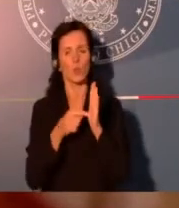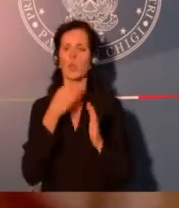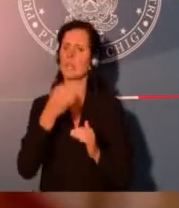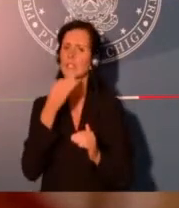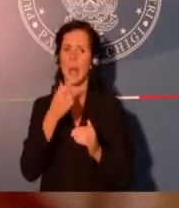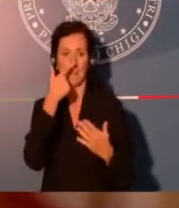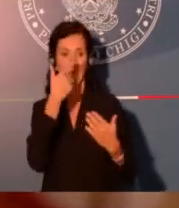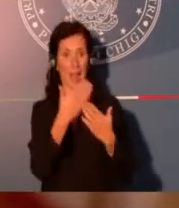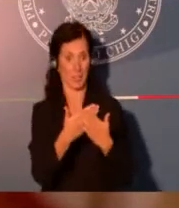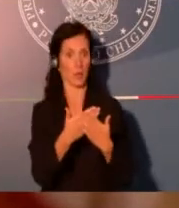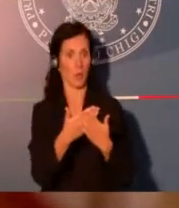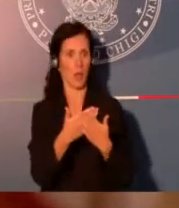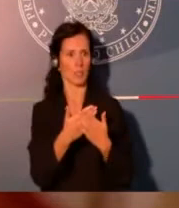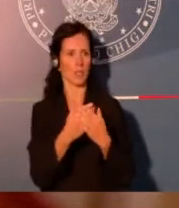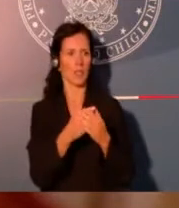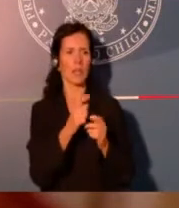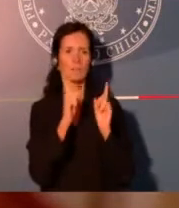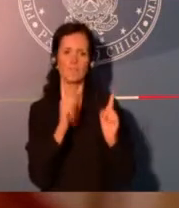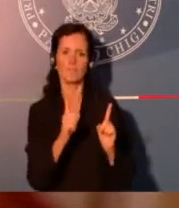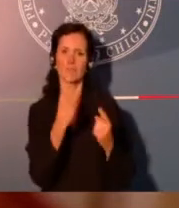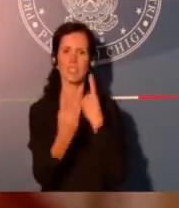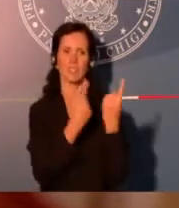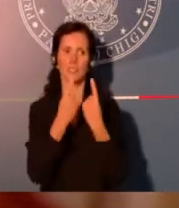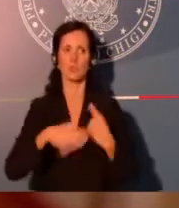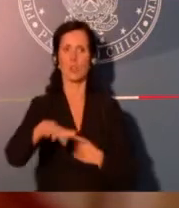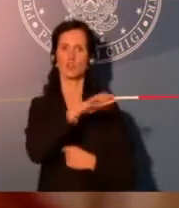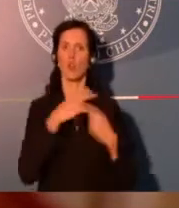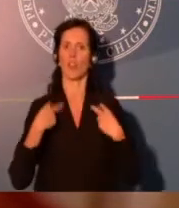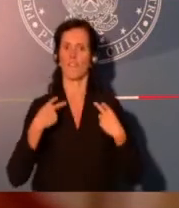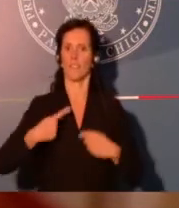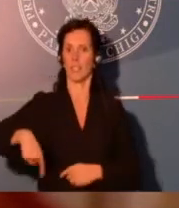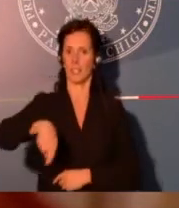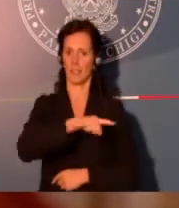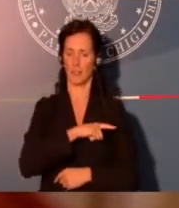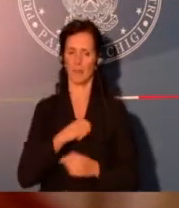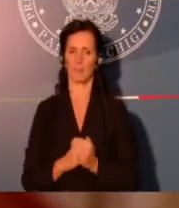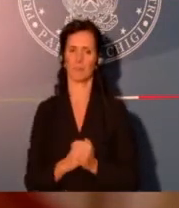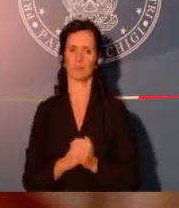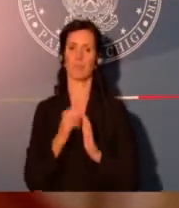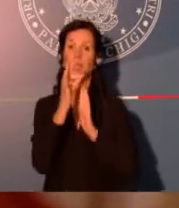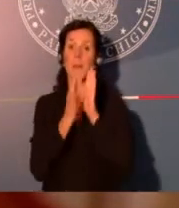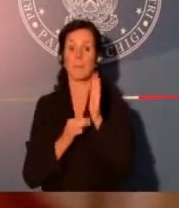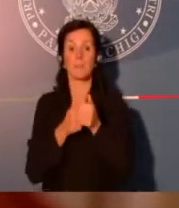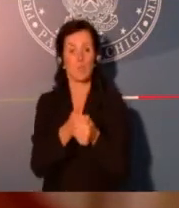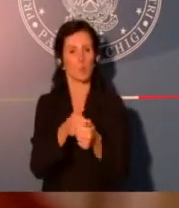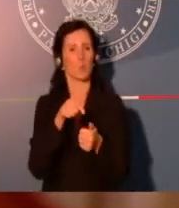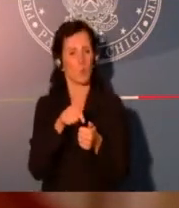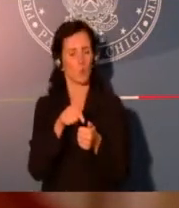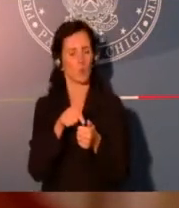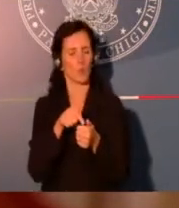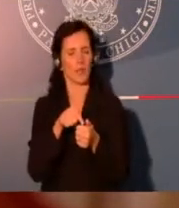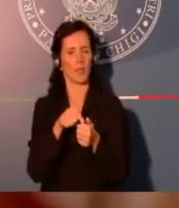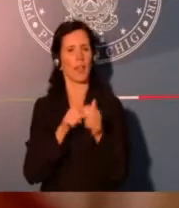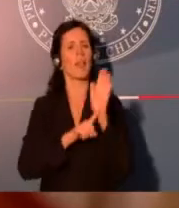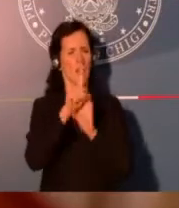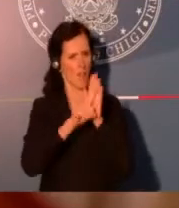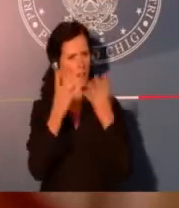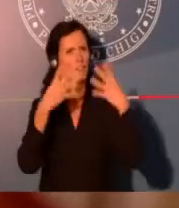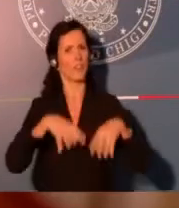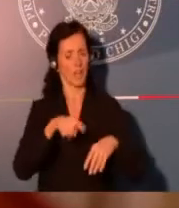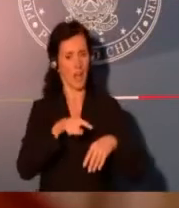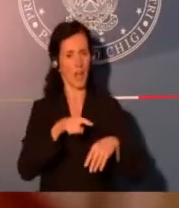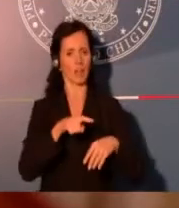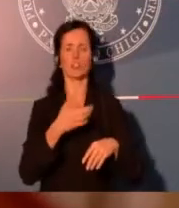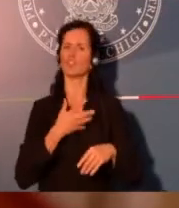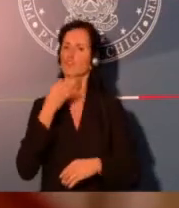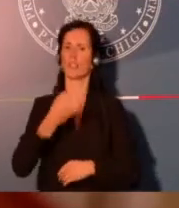adeguatezza, della proporzionalità. Ma le misure più efficaci rimangono sempre e comunque